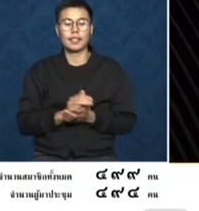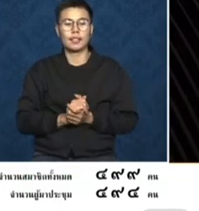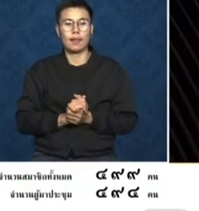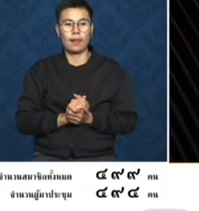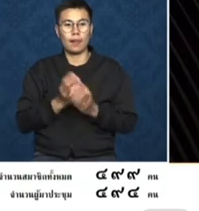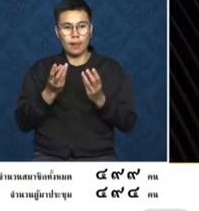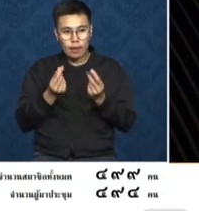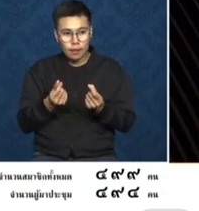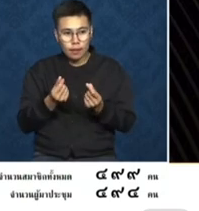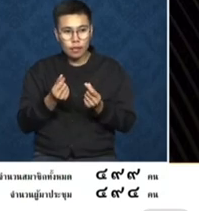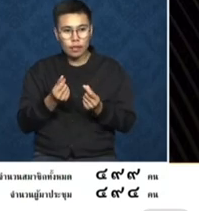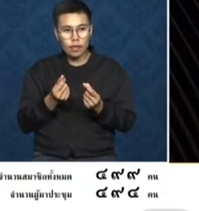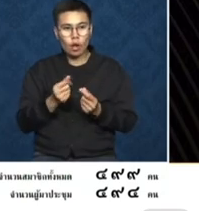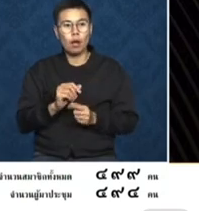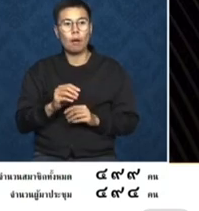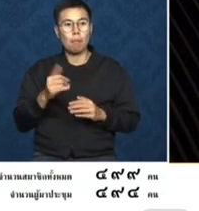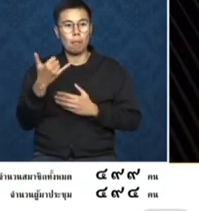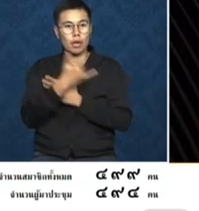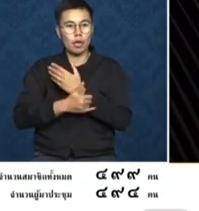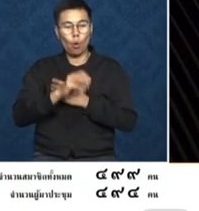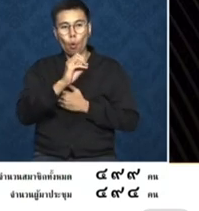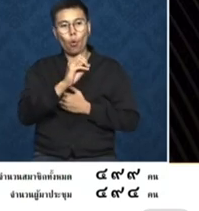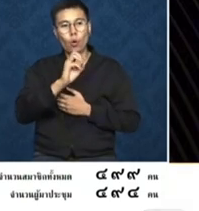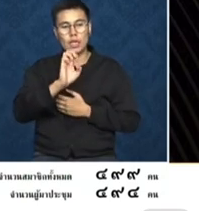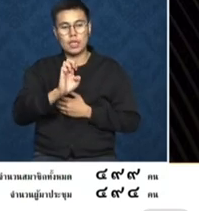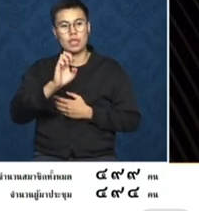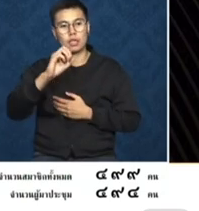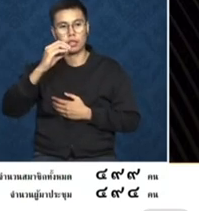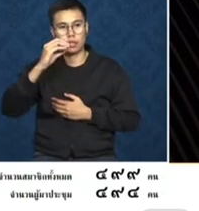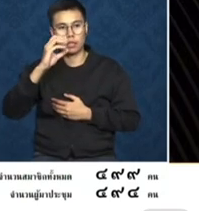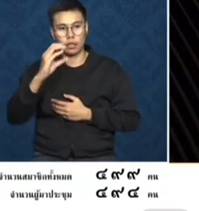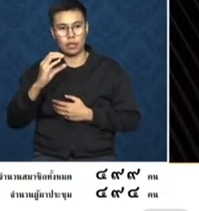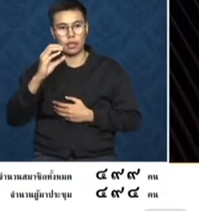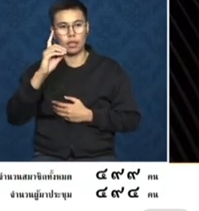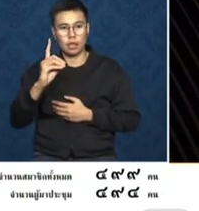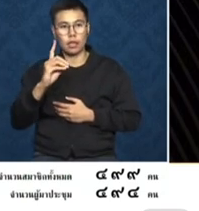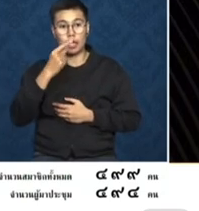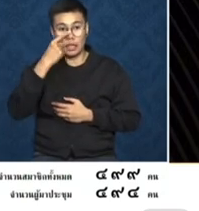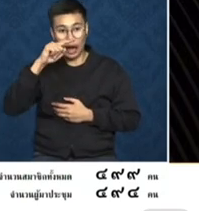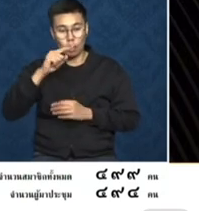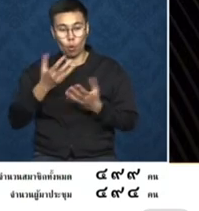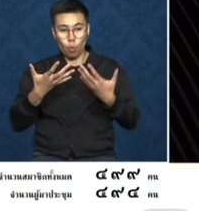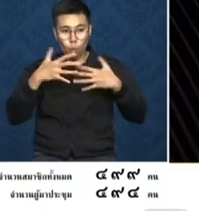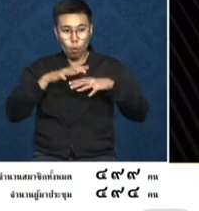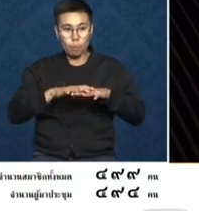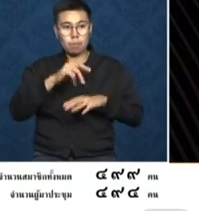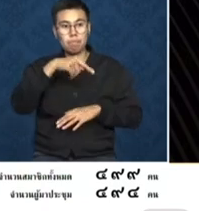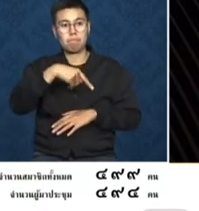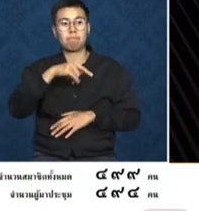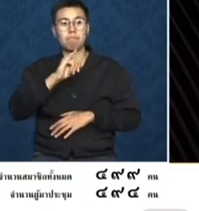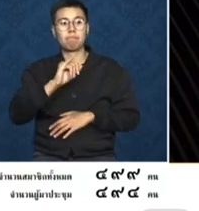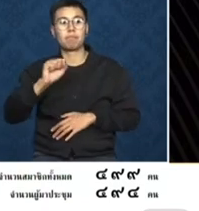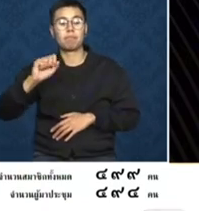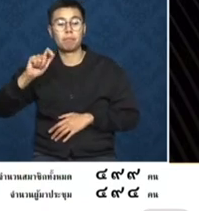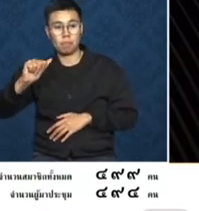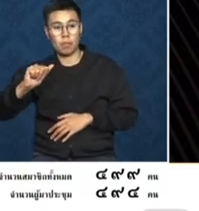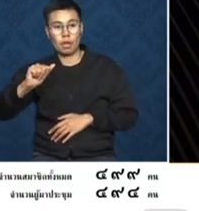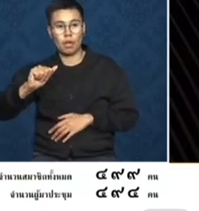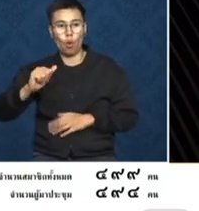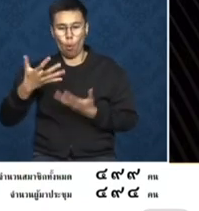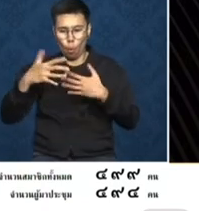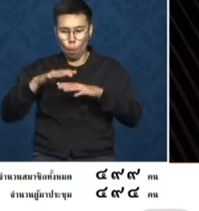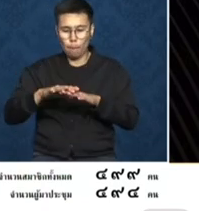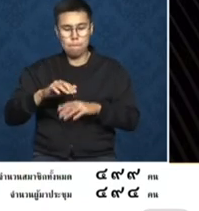เลยกับกลมประเทศ OECDหอประเทศพัฒนาแล้วậpั placut Thai เราเข้ NAU Armyารทสบพรศามาตั้แต่ปี 2,000 นะ่านประทาน